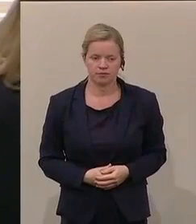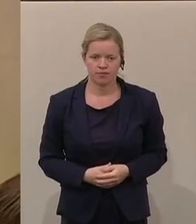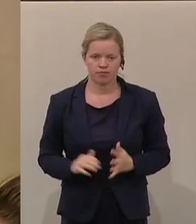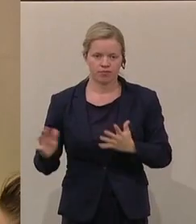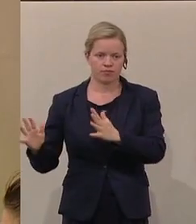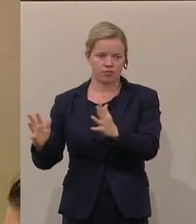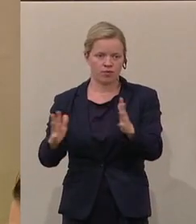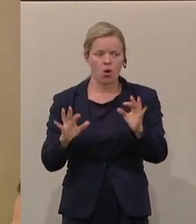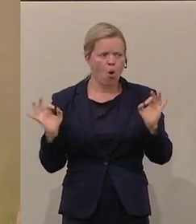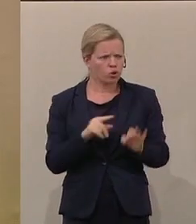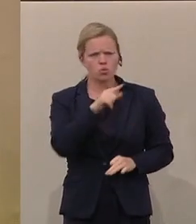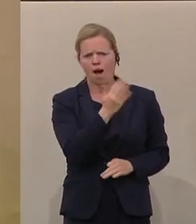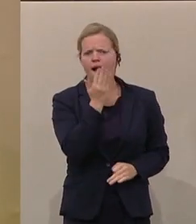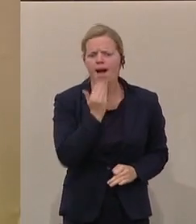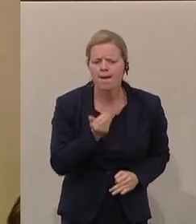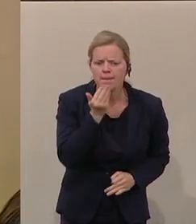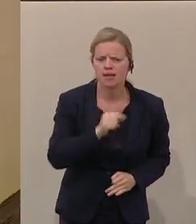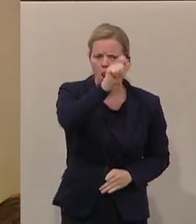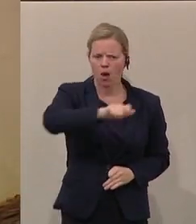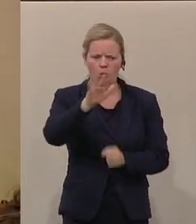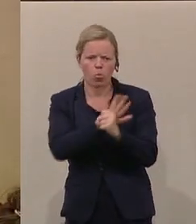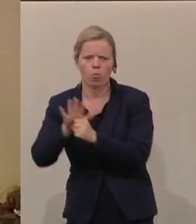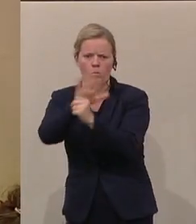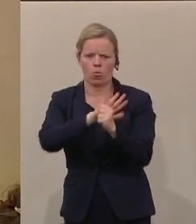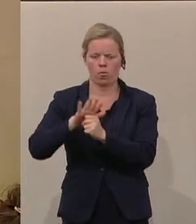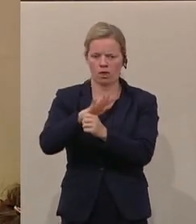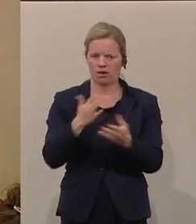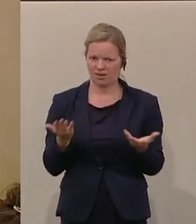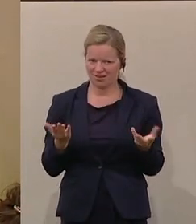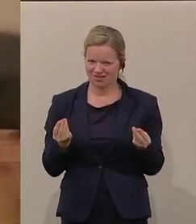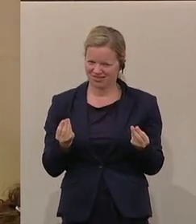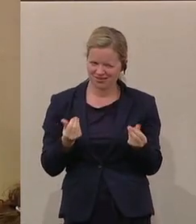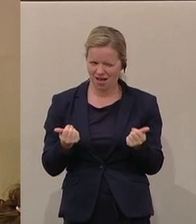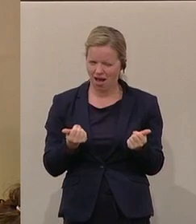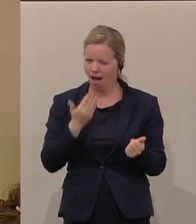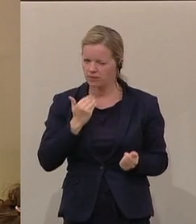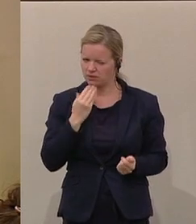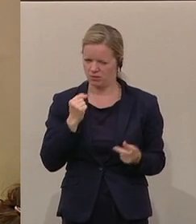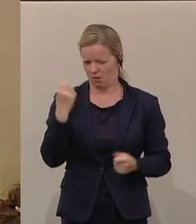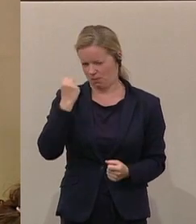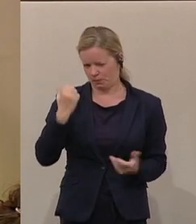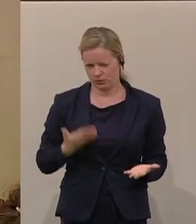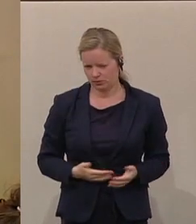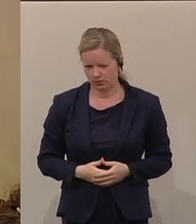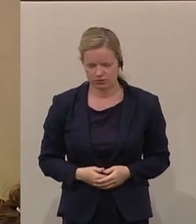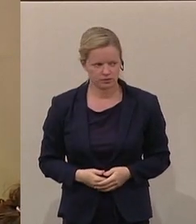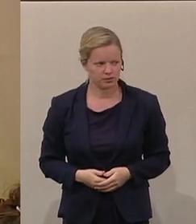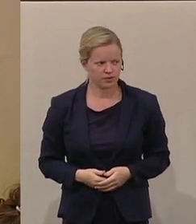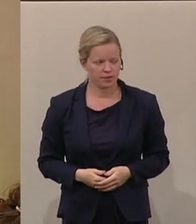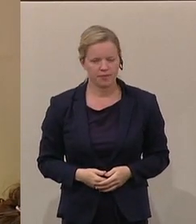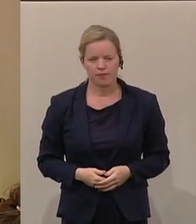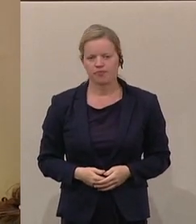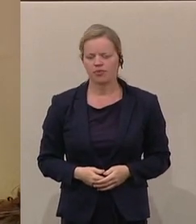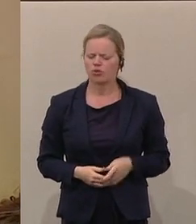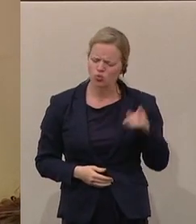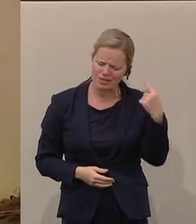Oder wollen Sie absichtlich die Menschen in die Irre führen? Das ist dann nämlich auch böswillig, was Sie dann hier machen würden. Also lesen Sie es durch.